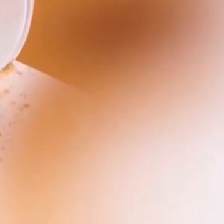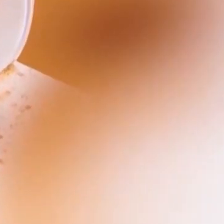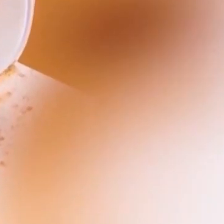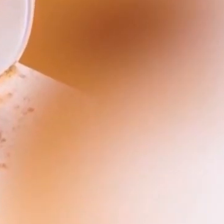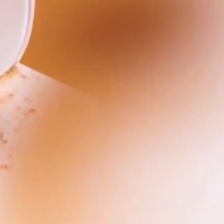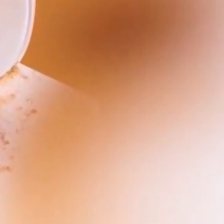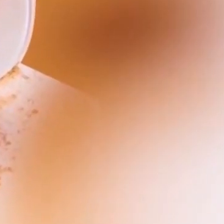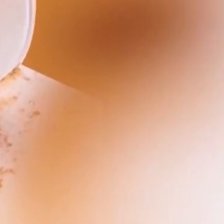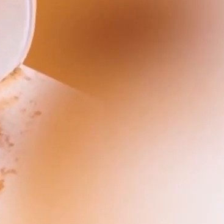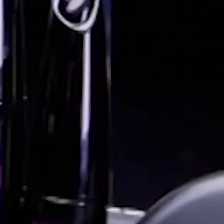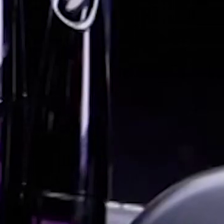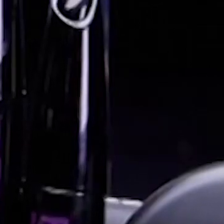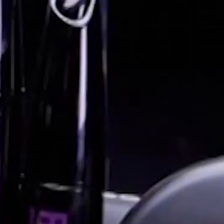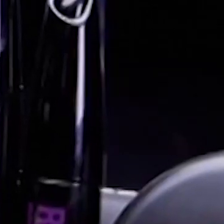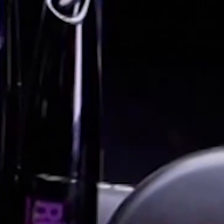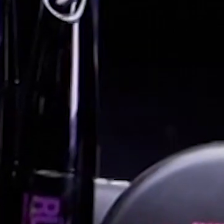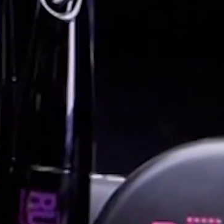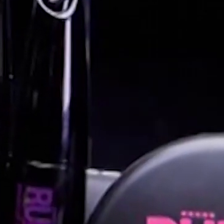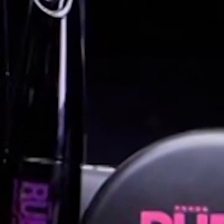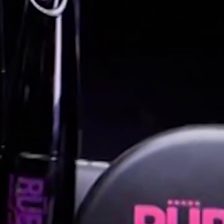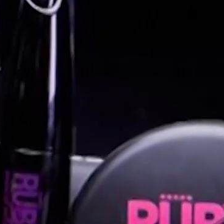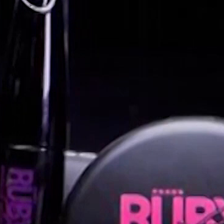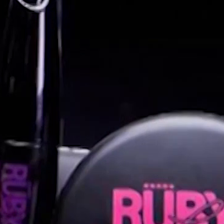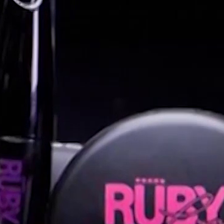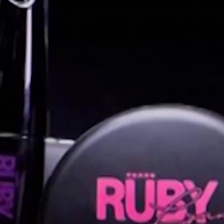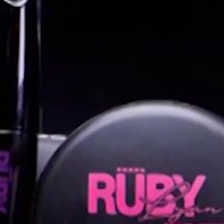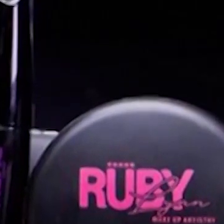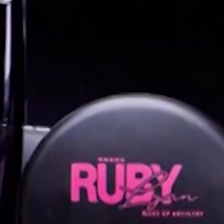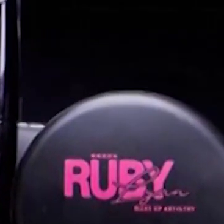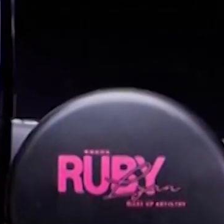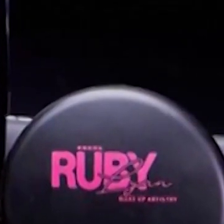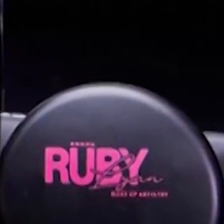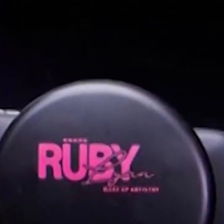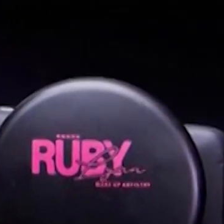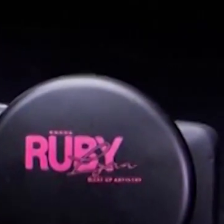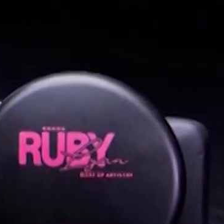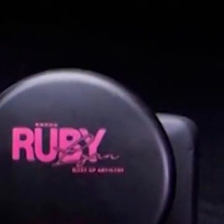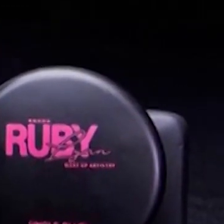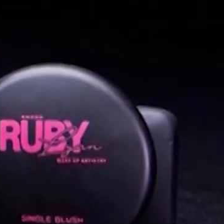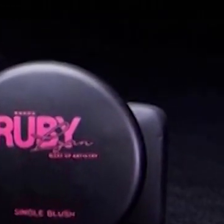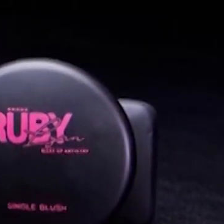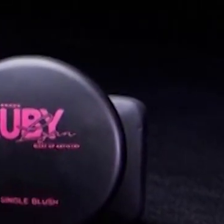You're beautiful, you're beautiful.